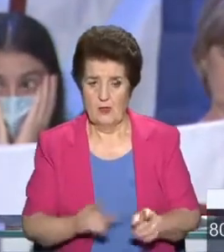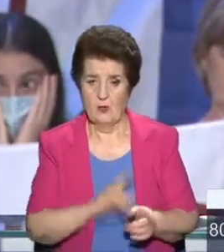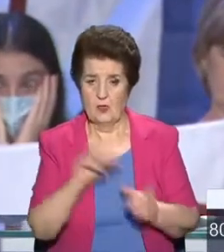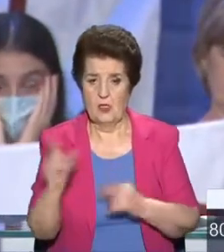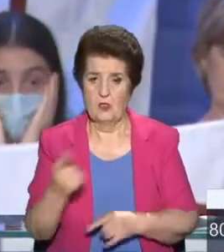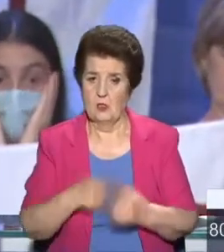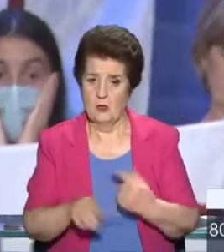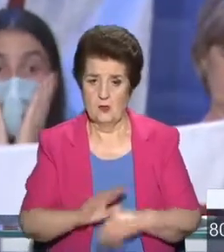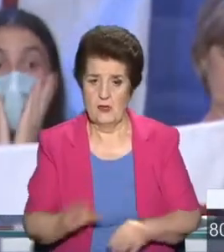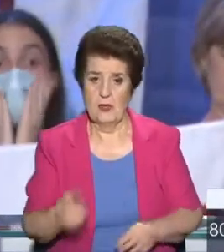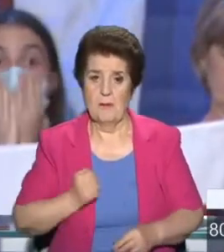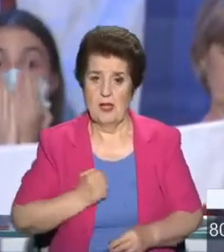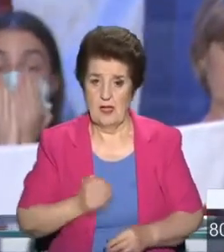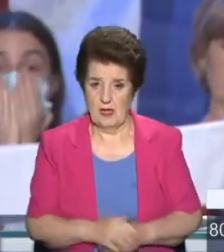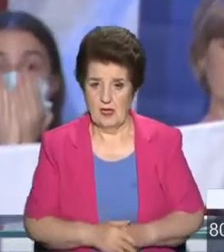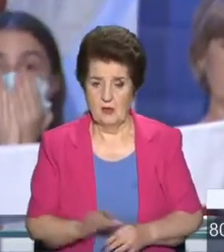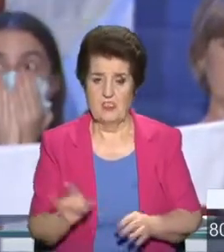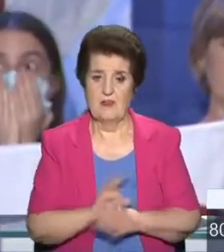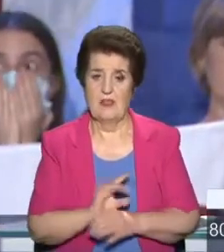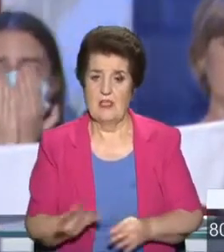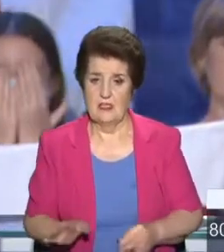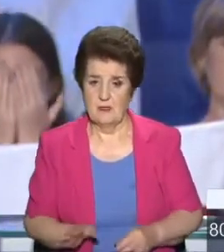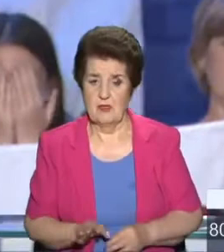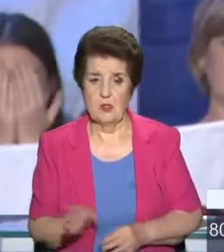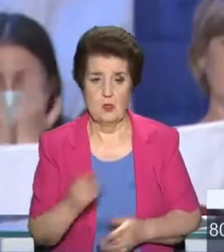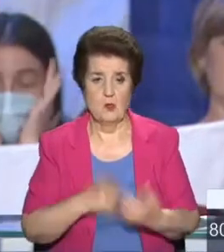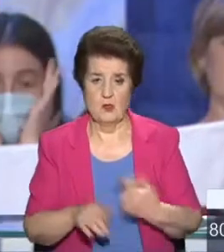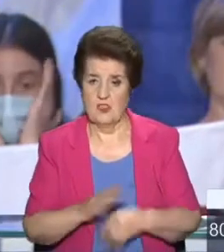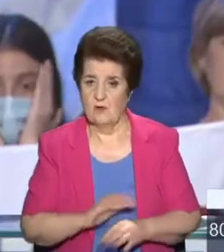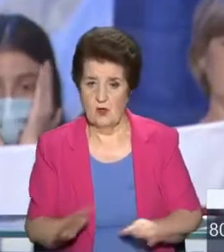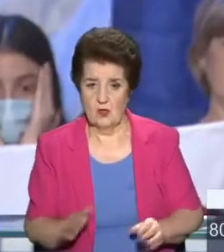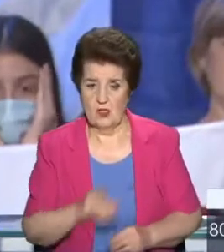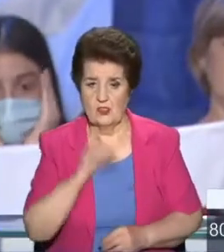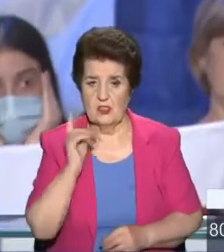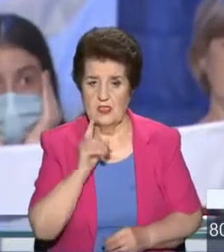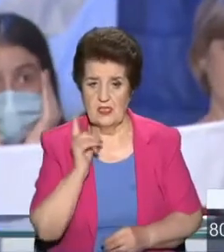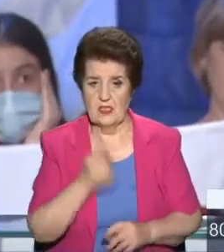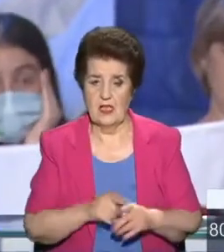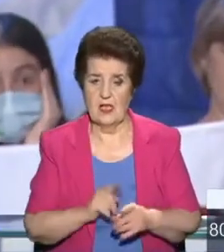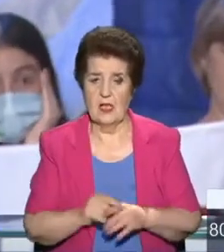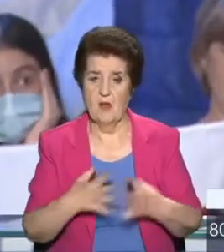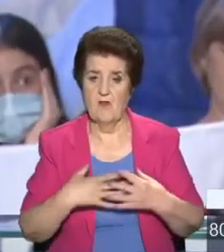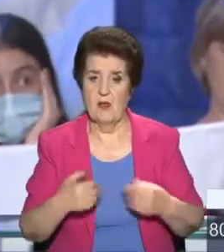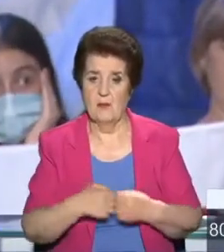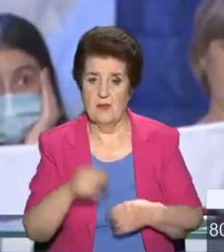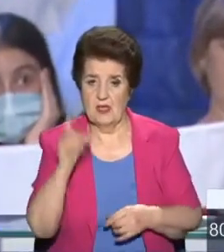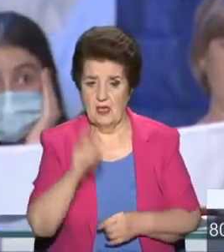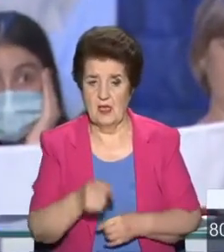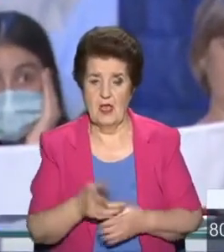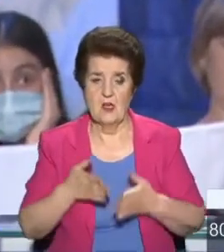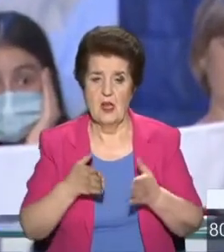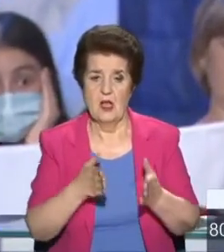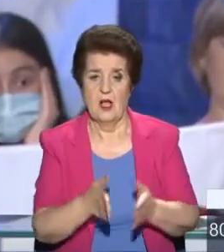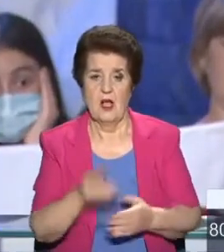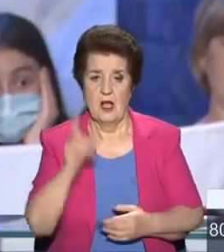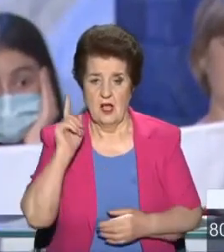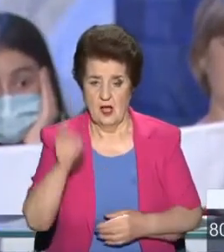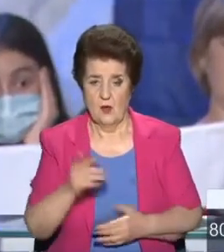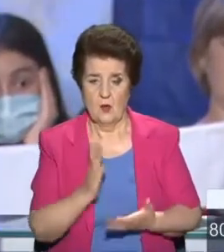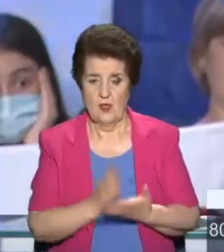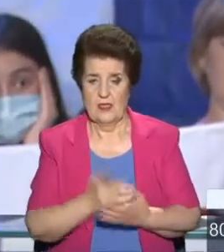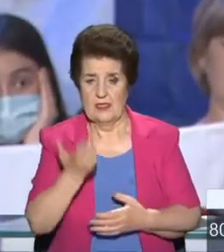se mai întorc îmi pare rău dezamăgesc nu se vor întoarce tinerii care au făcut familii și au cariere frumoase în Statele civilizate